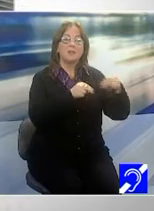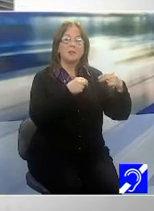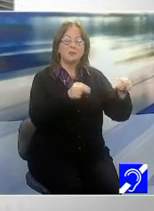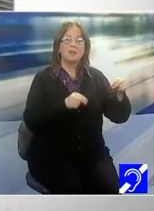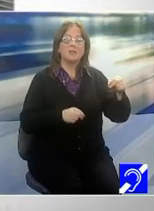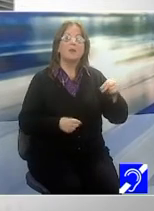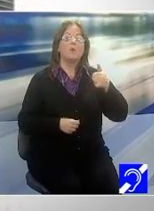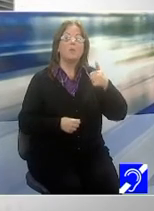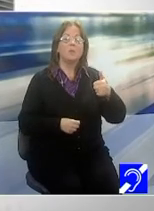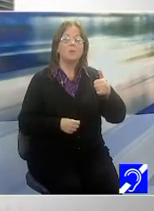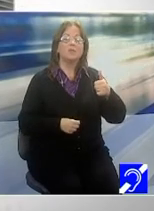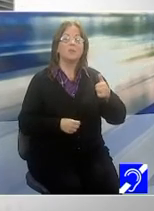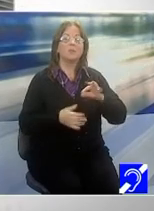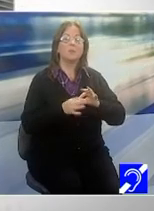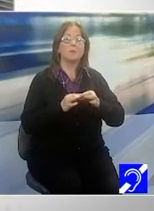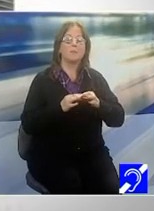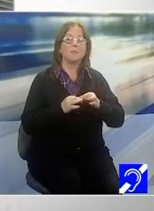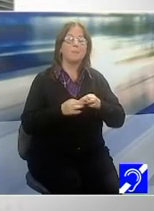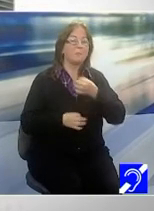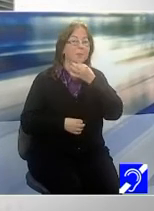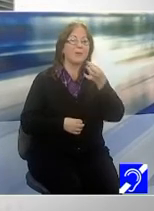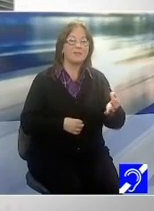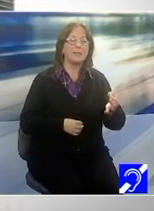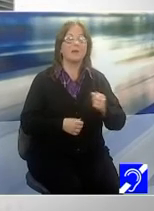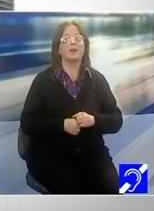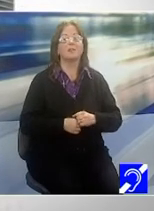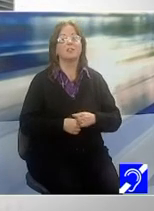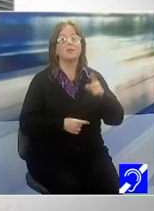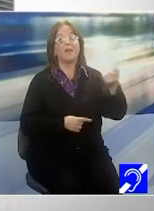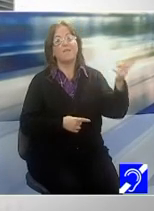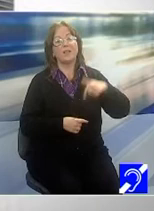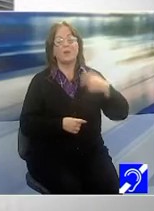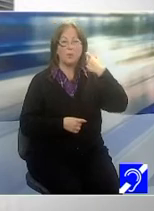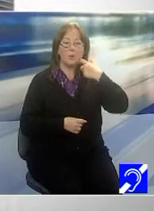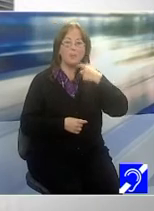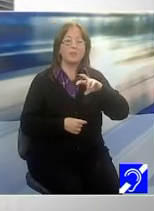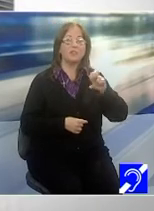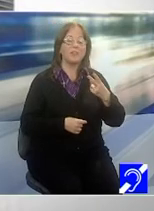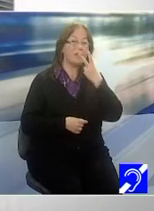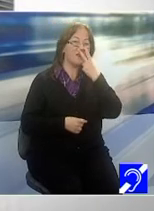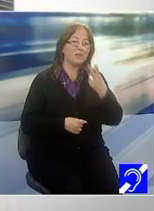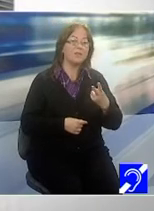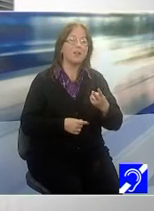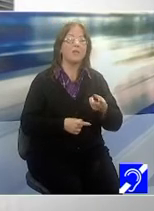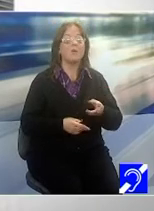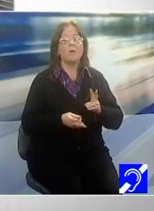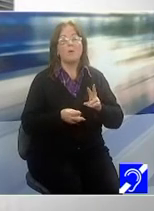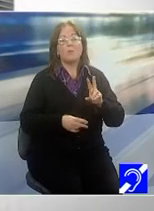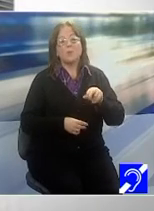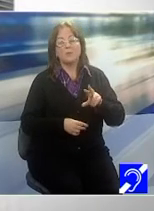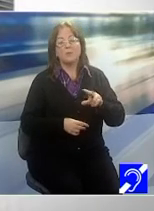București, o invitație deosebită de a veni în Cluj și de a discuta despre posibilitățile de colaborare. Is it so?